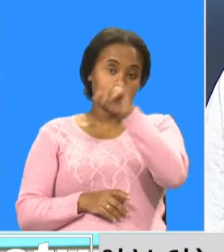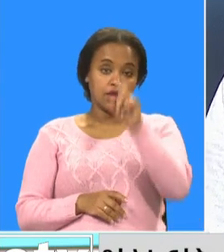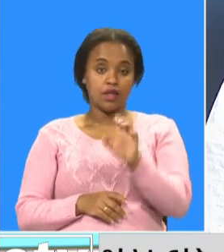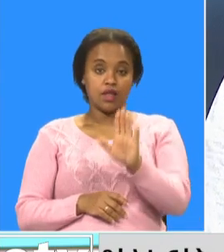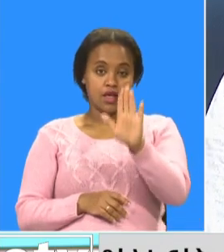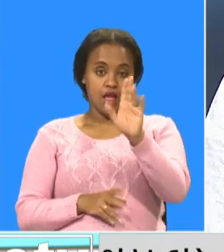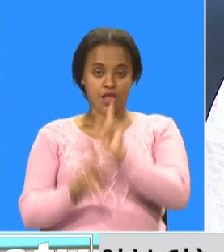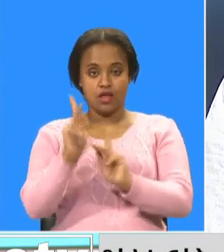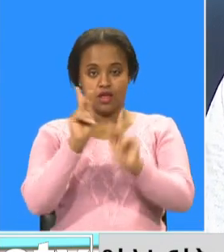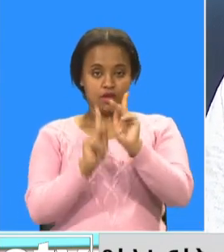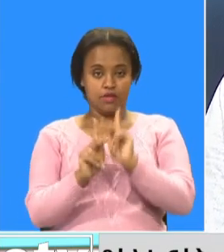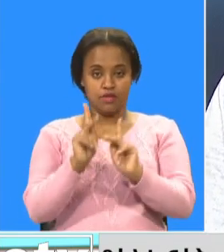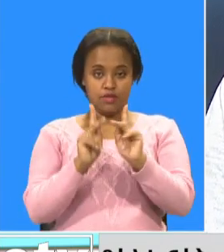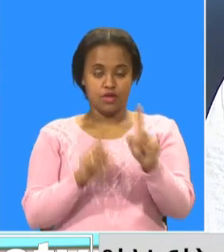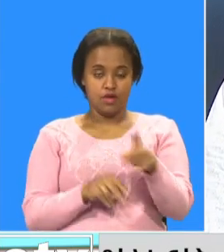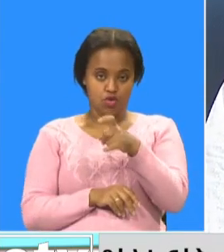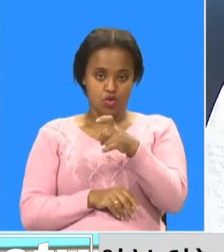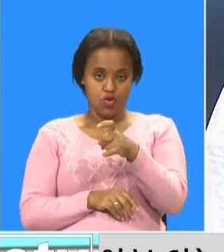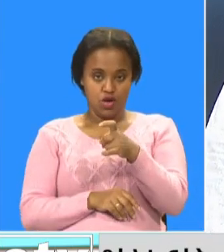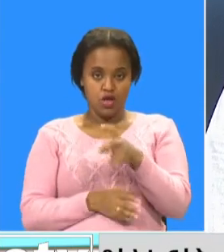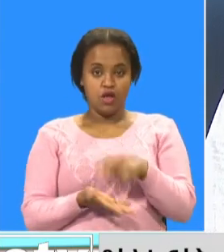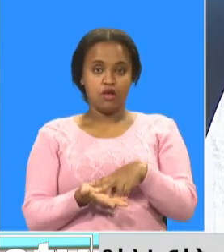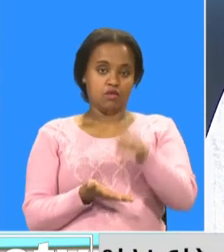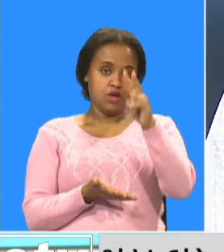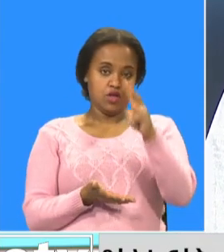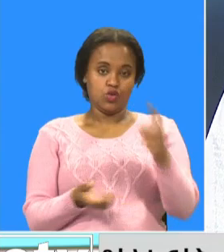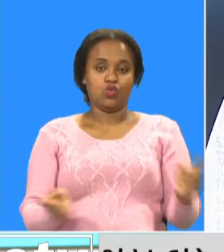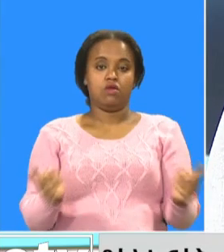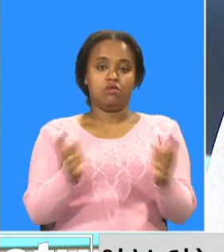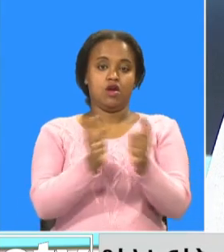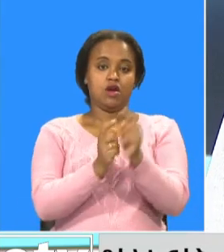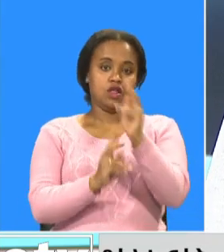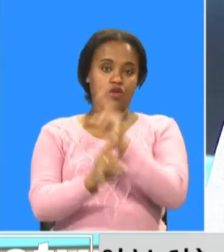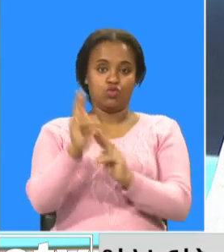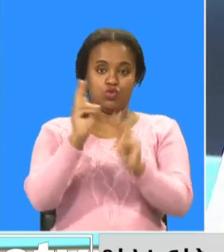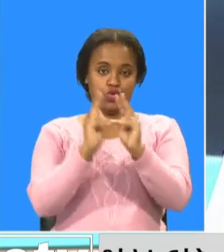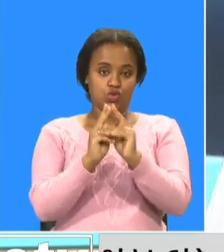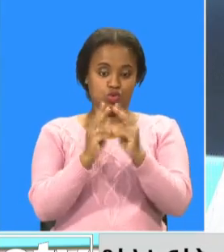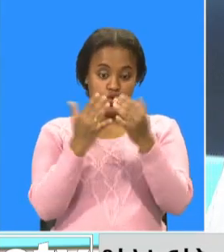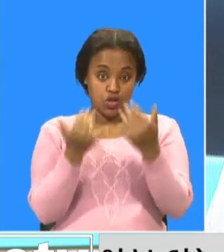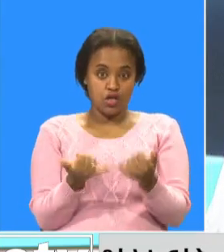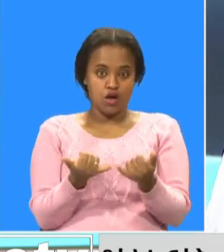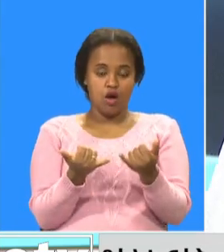ተጠያቂ ህብረተሰብ የመሆን ማለት የሚነሱ የሚያጋጥሙ ችግሮች ልክ አሁን